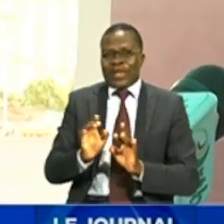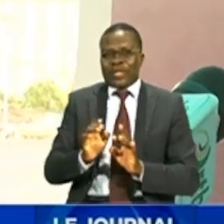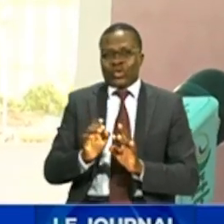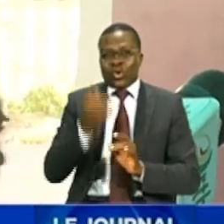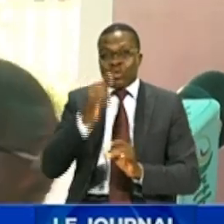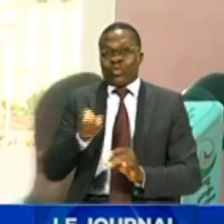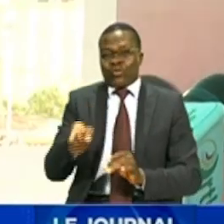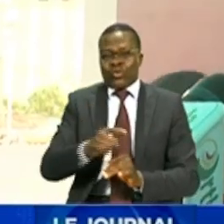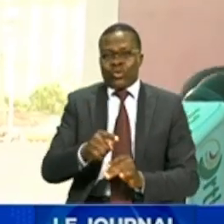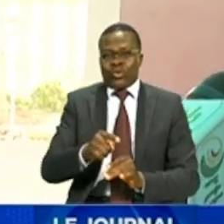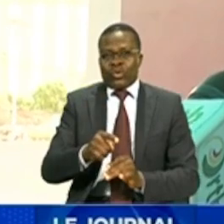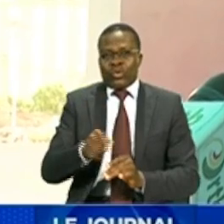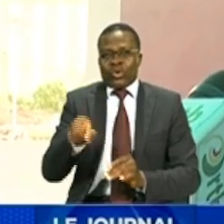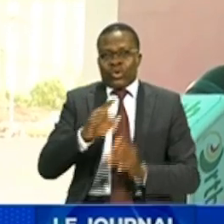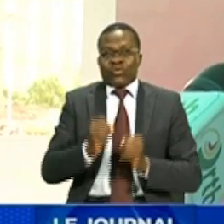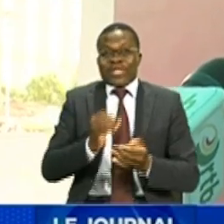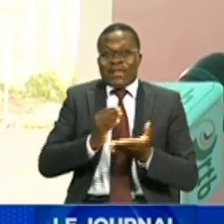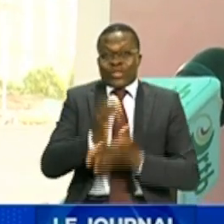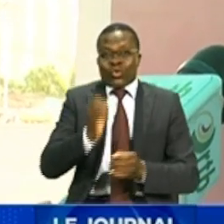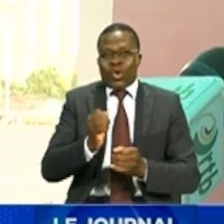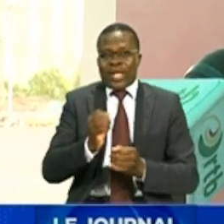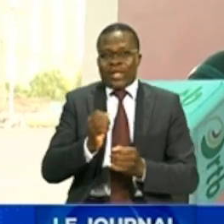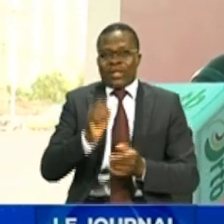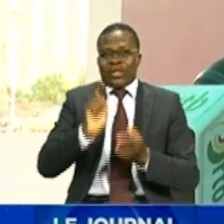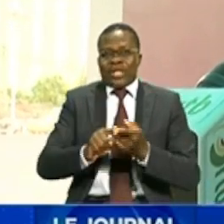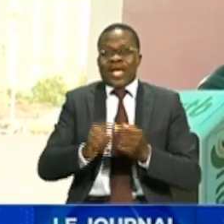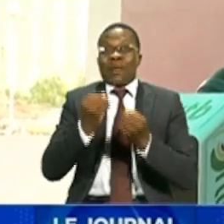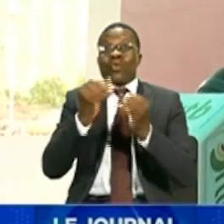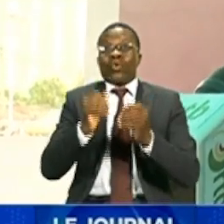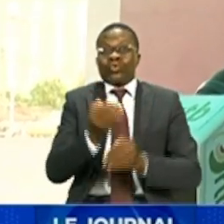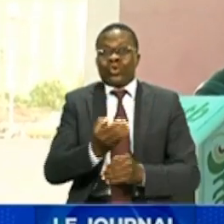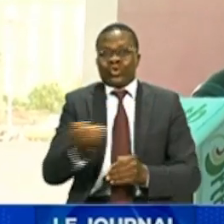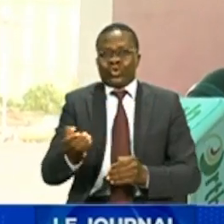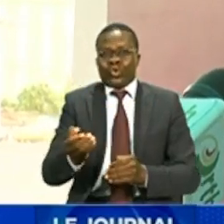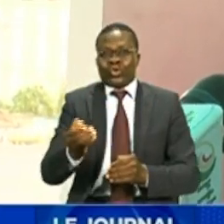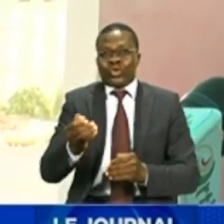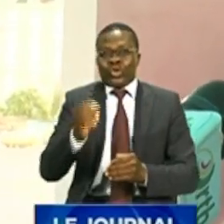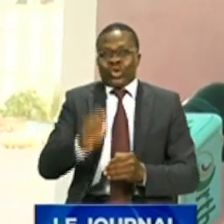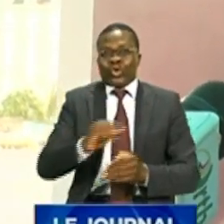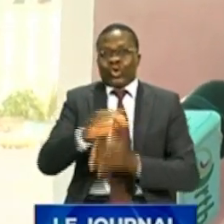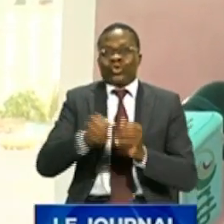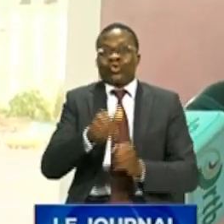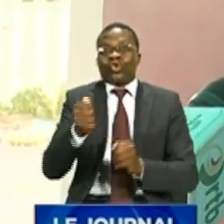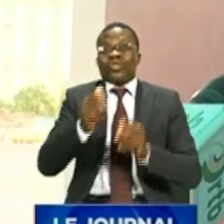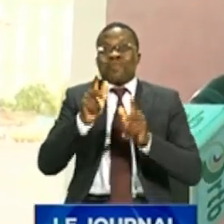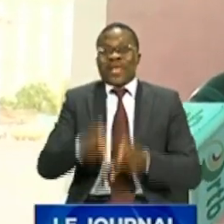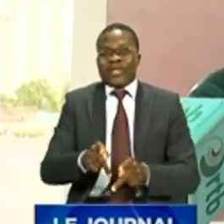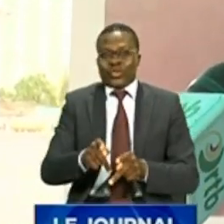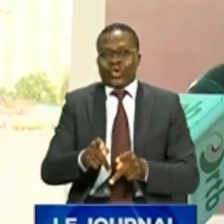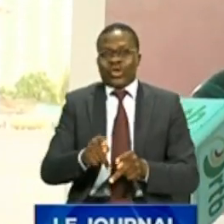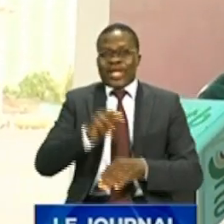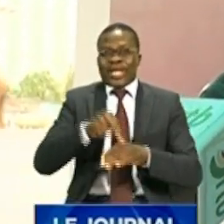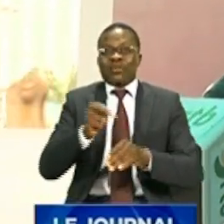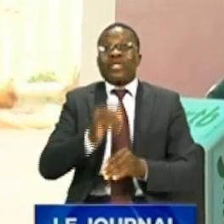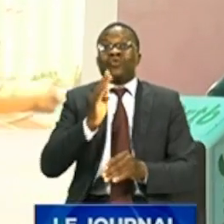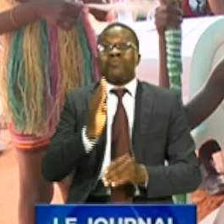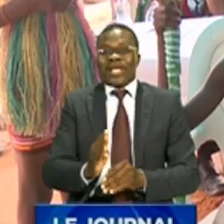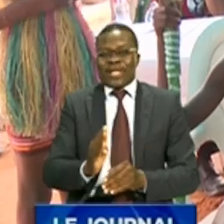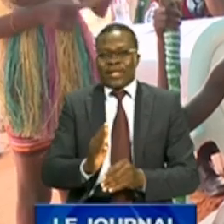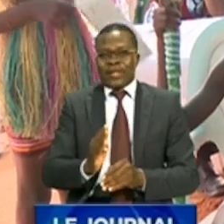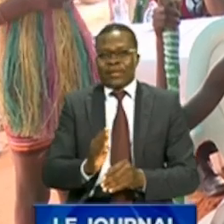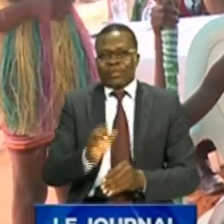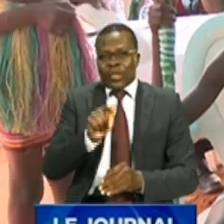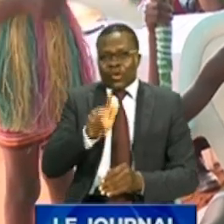vous. Vous avez droit à beaucoup de choses comme toute autre personne en République du Bénin.